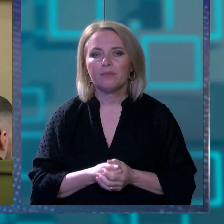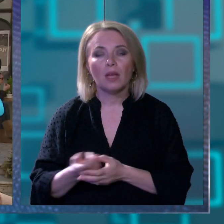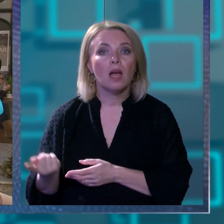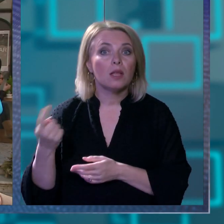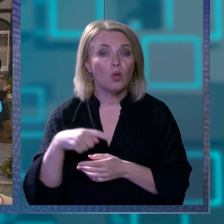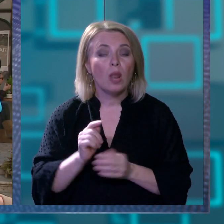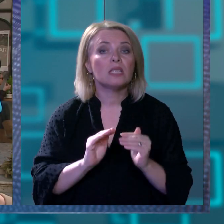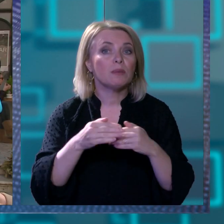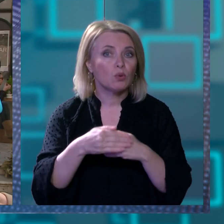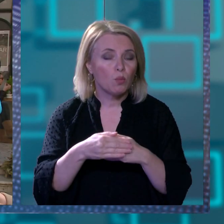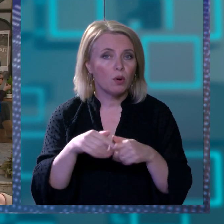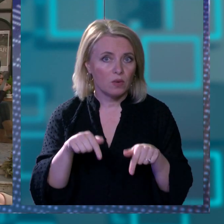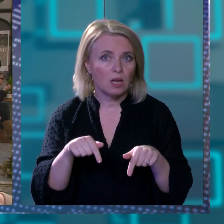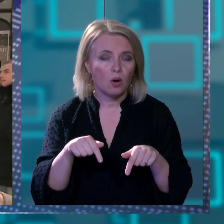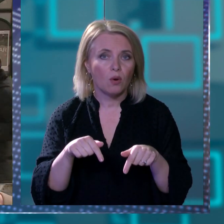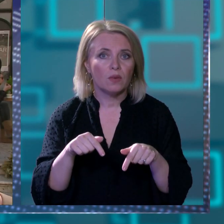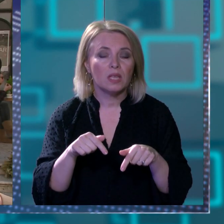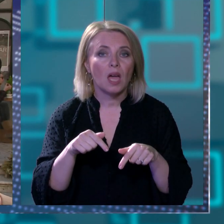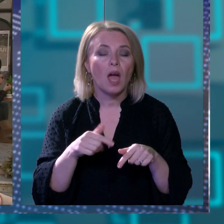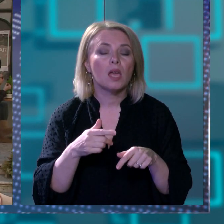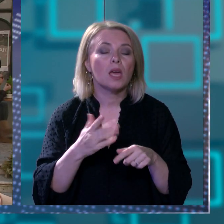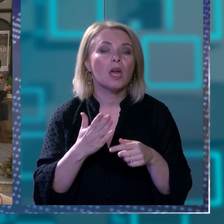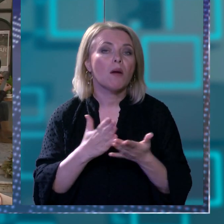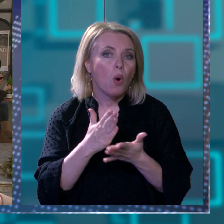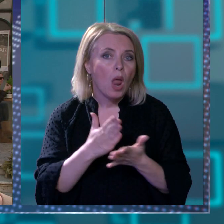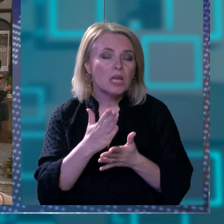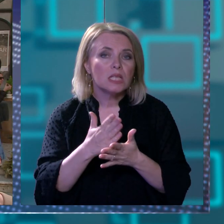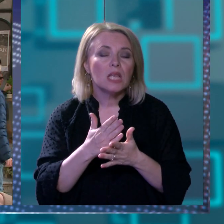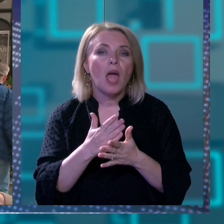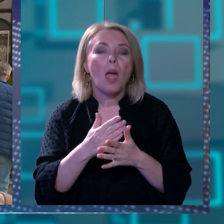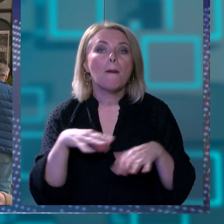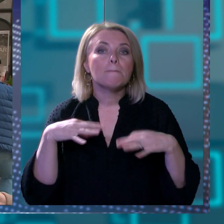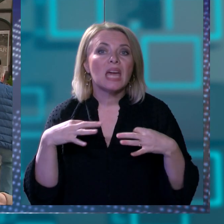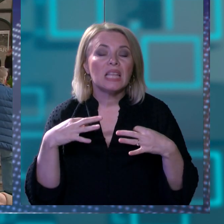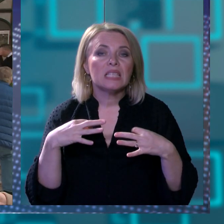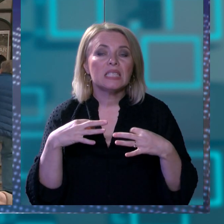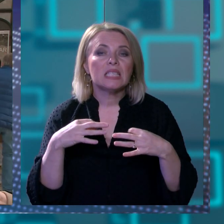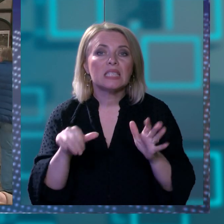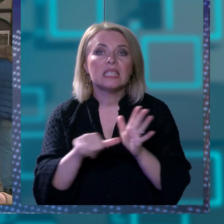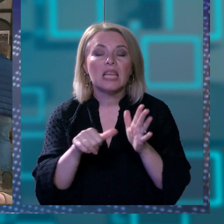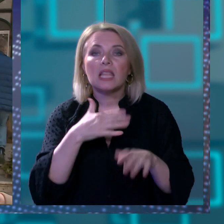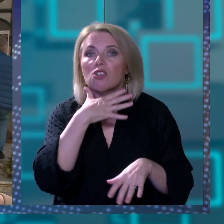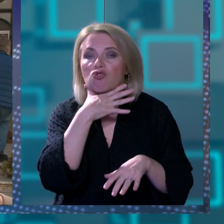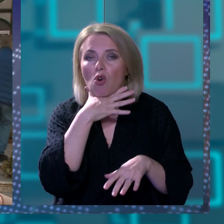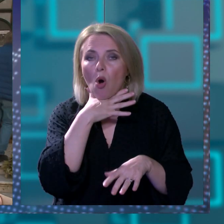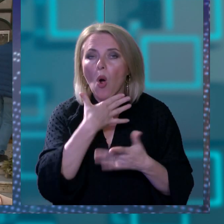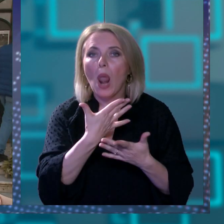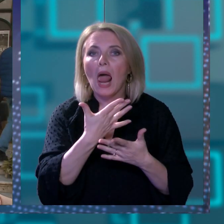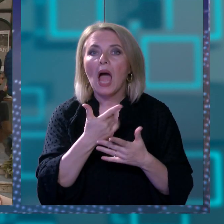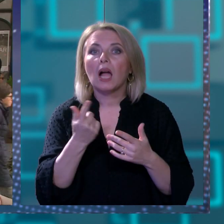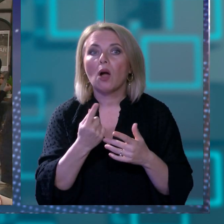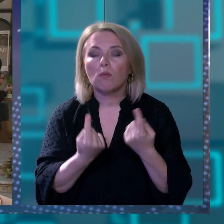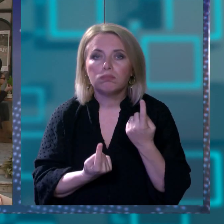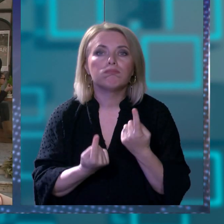Ja dolazim iz Dubrovnika i u Dubrovniku pohađam medicinsku srednju školu i obrazujem se kako bi postala